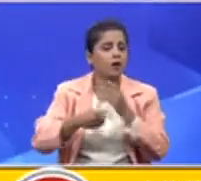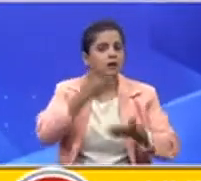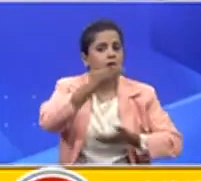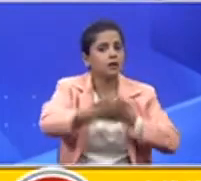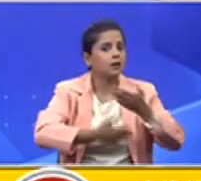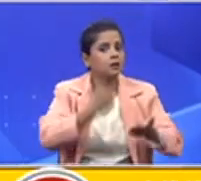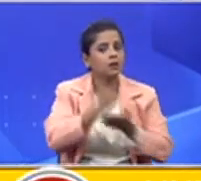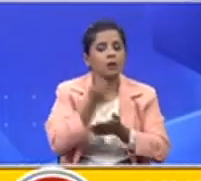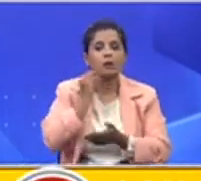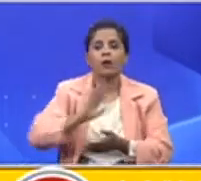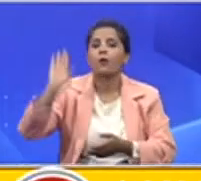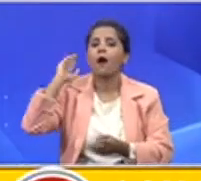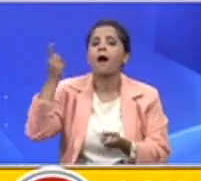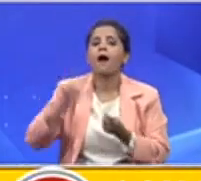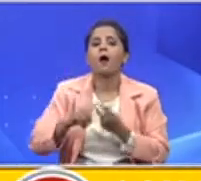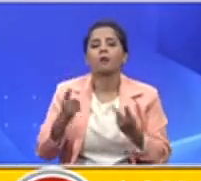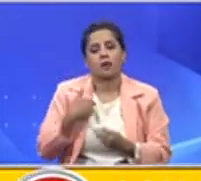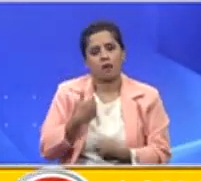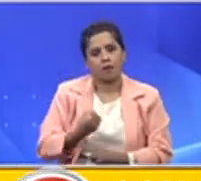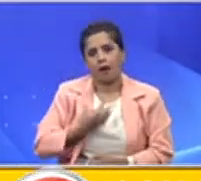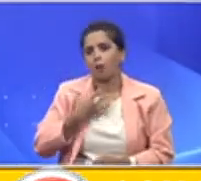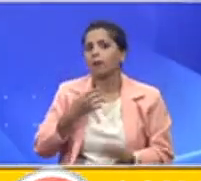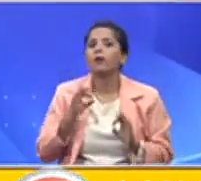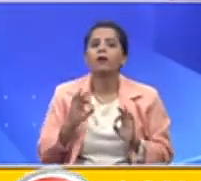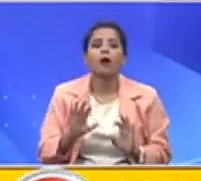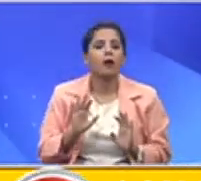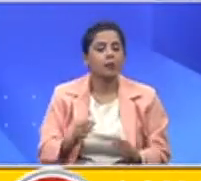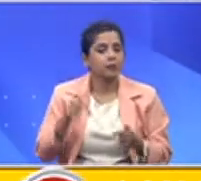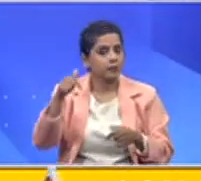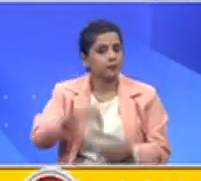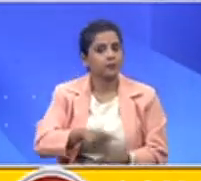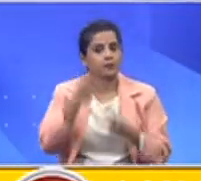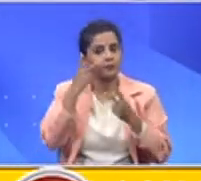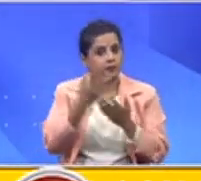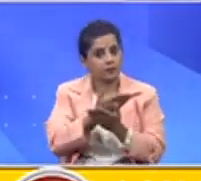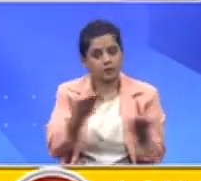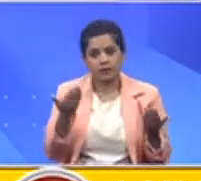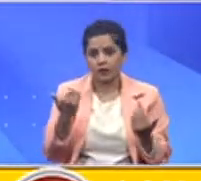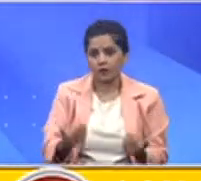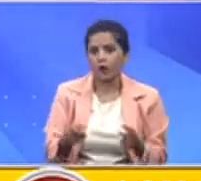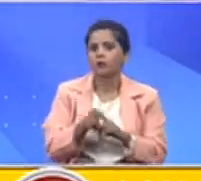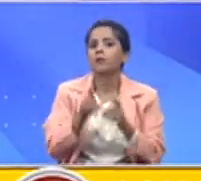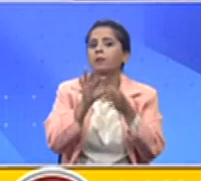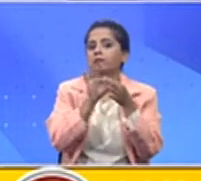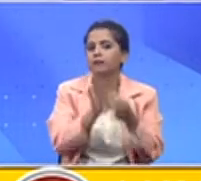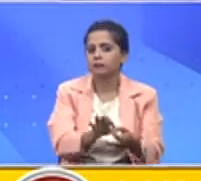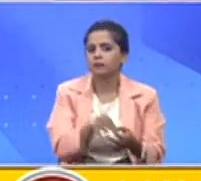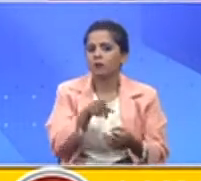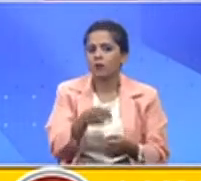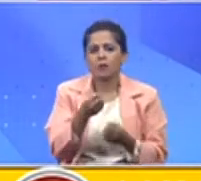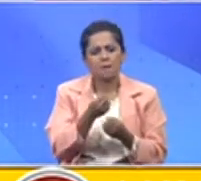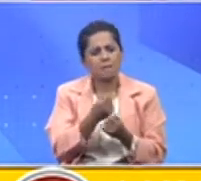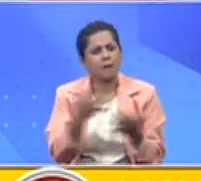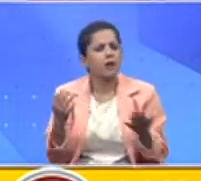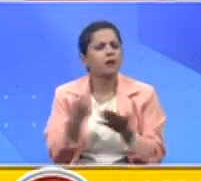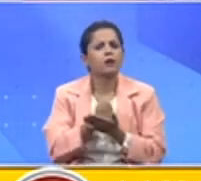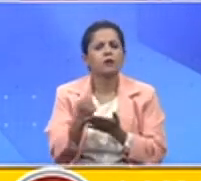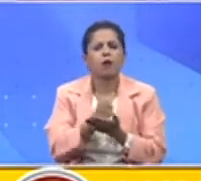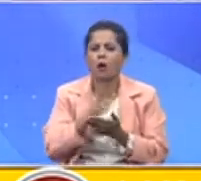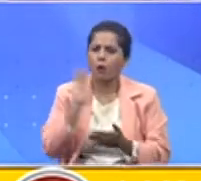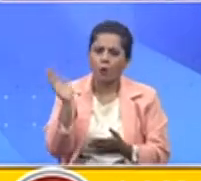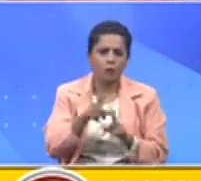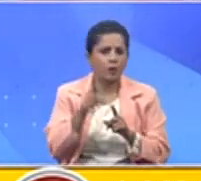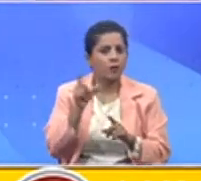होता है मुझे खुशी है कि आज इस दिशा में अनेकों प्रयास हो रहे